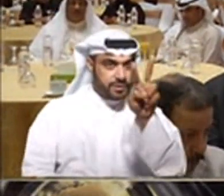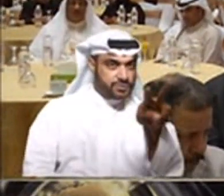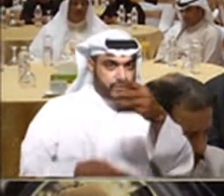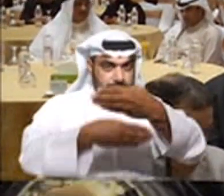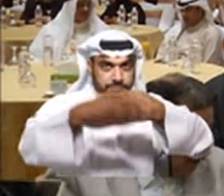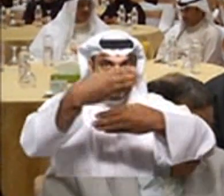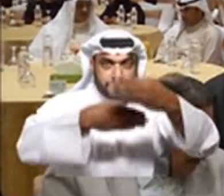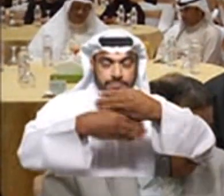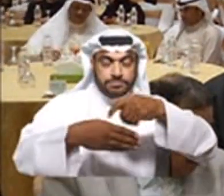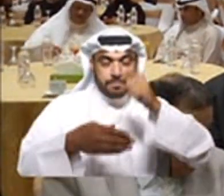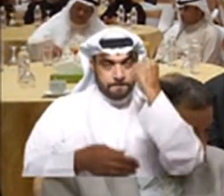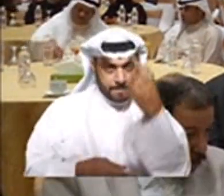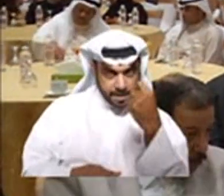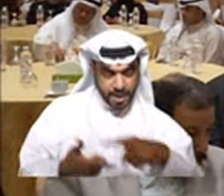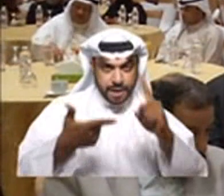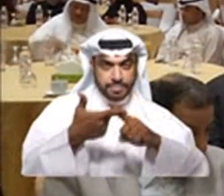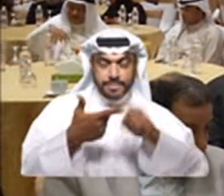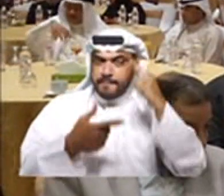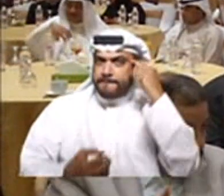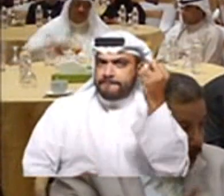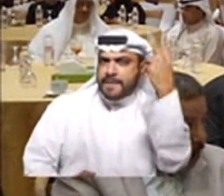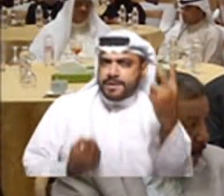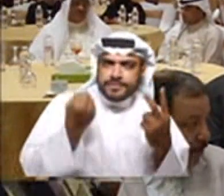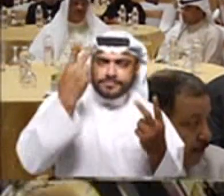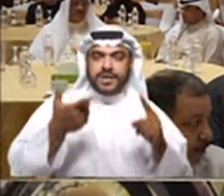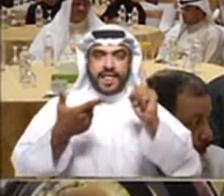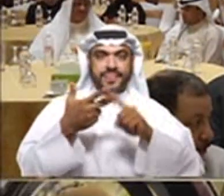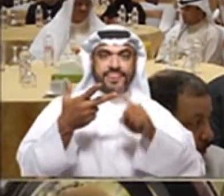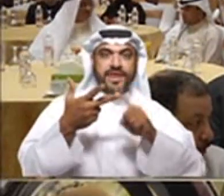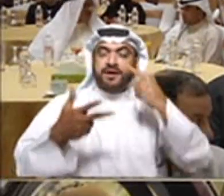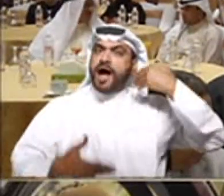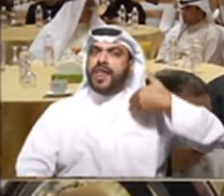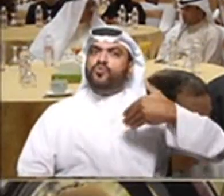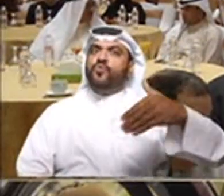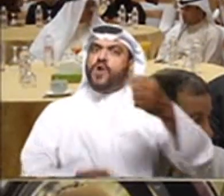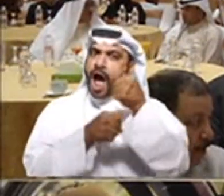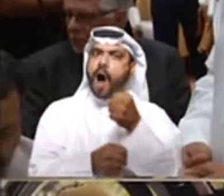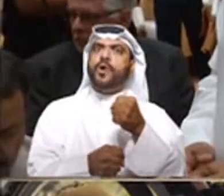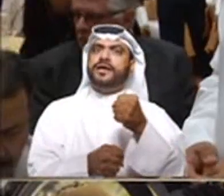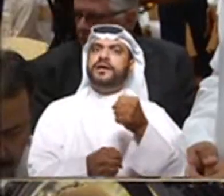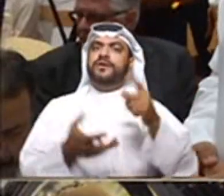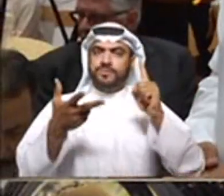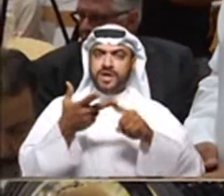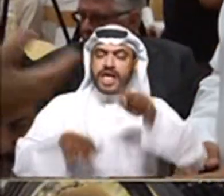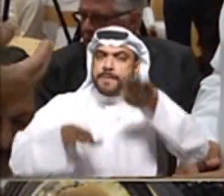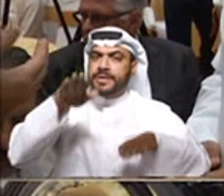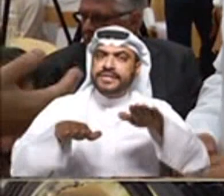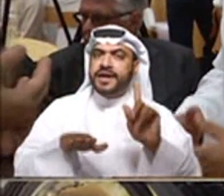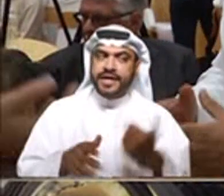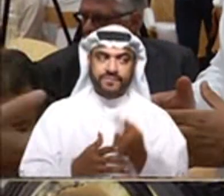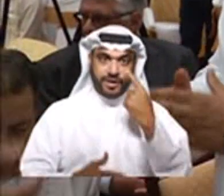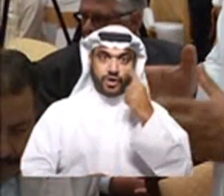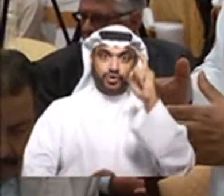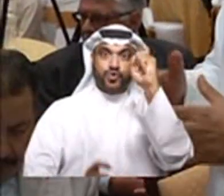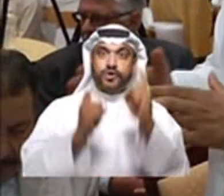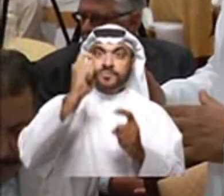الإنشائي، جانب الإبداع، جانب الاستدامة، الجانب الفاينانشال المالي. المسابقة نفس ما أكيد شفتوا